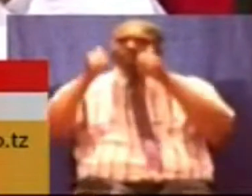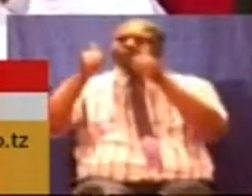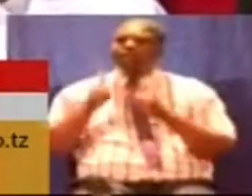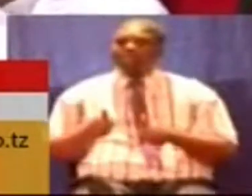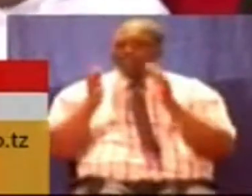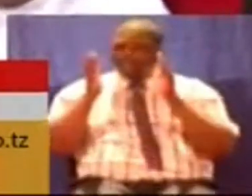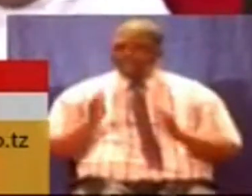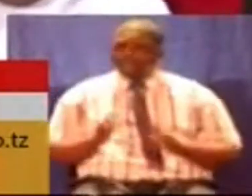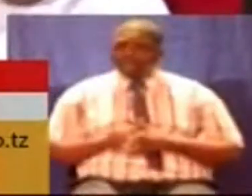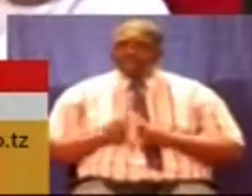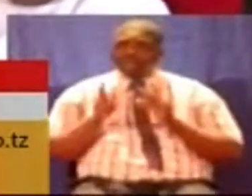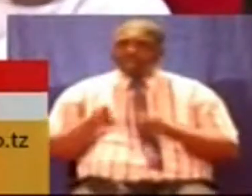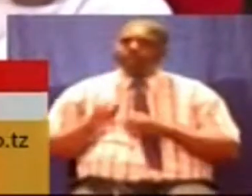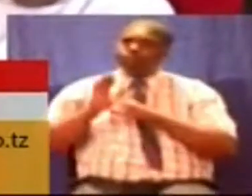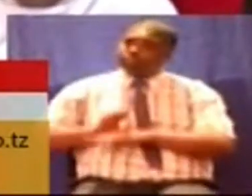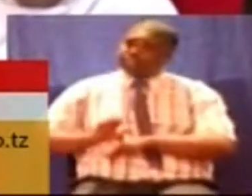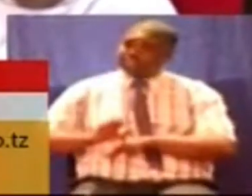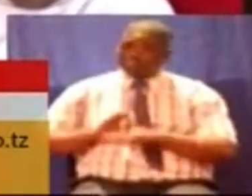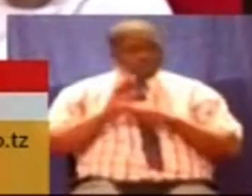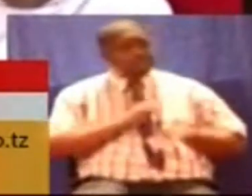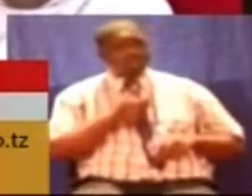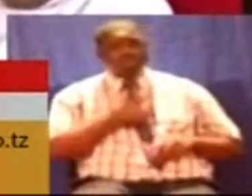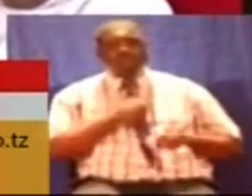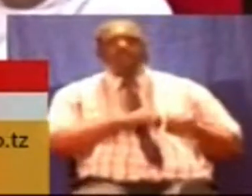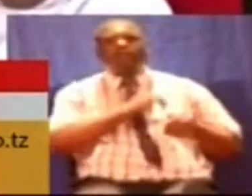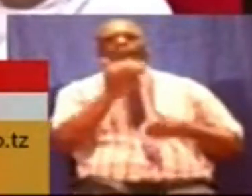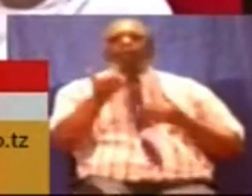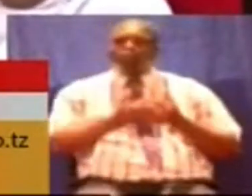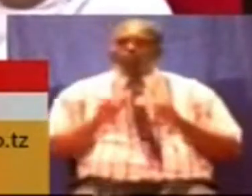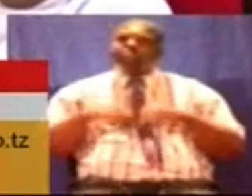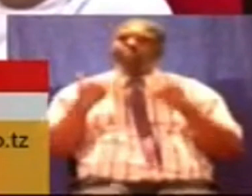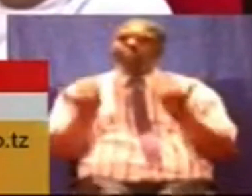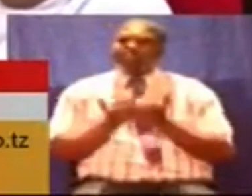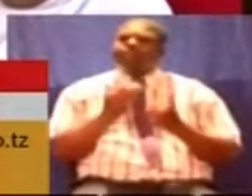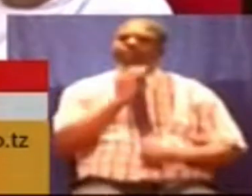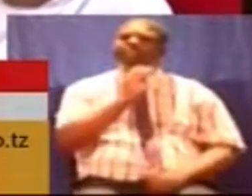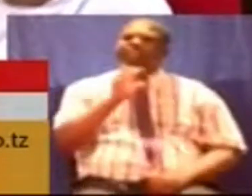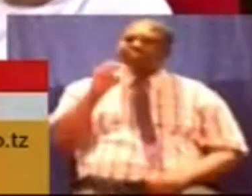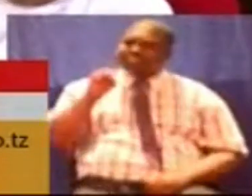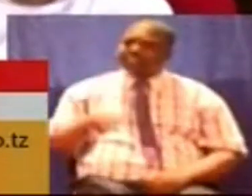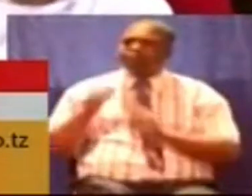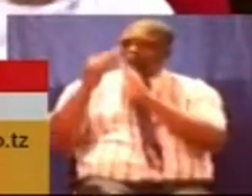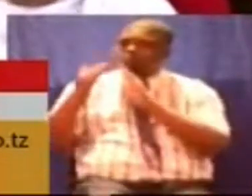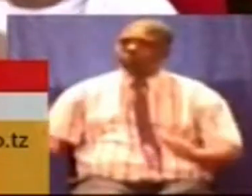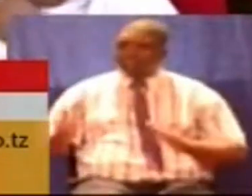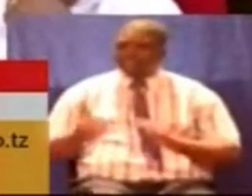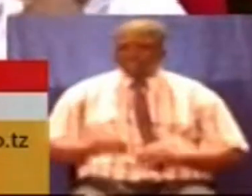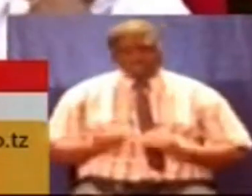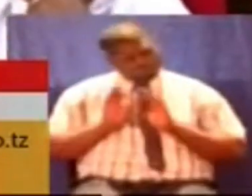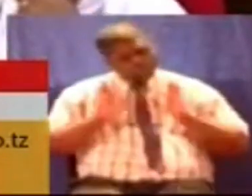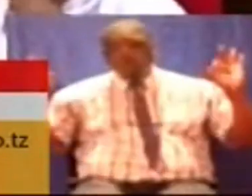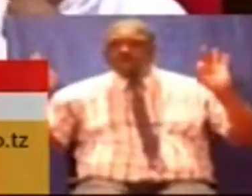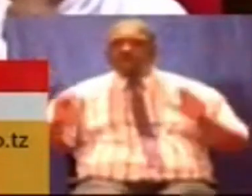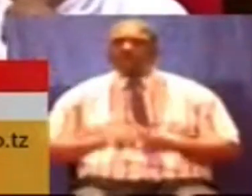rasmi, kama utaridhia na wataridhia, mimi ninarudi katika Chama cha Mapinduzi nyumbani kumiloga.